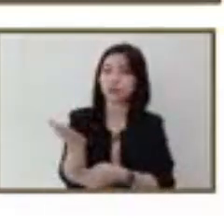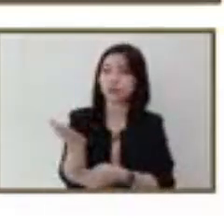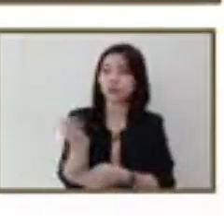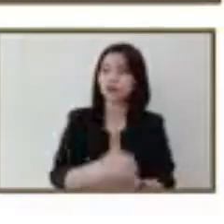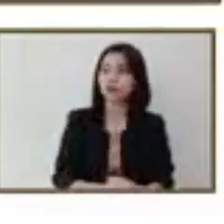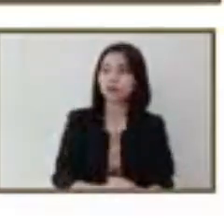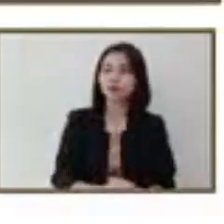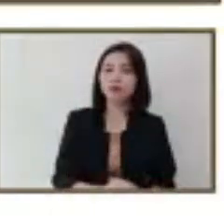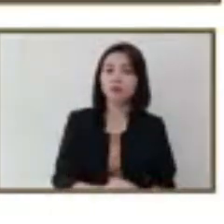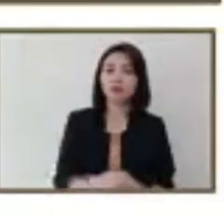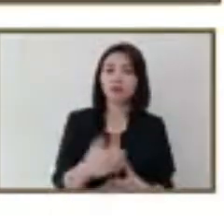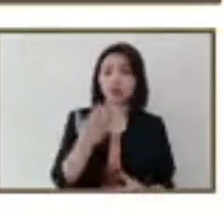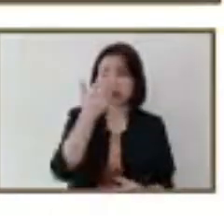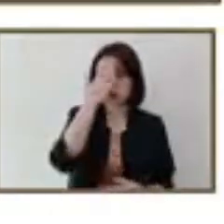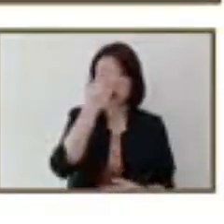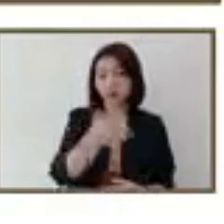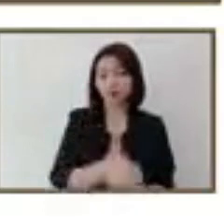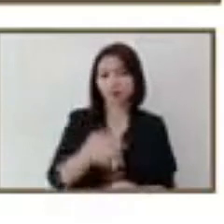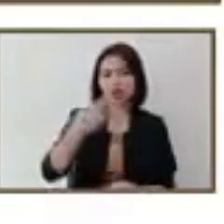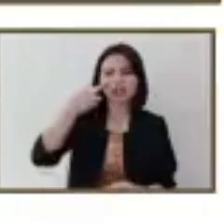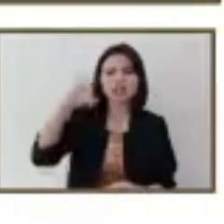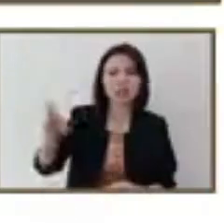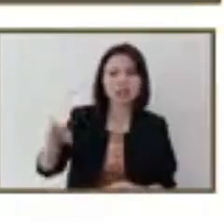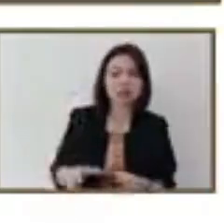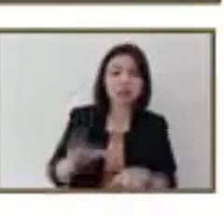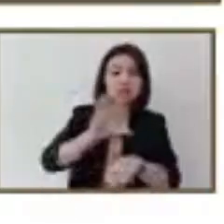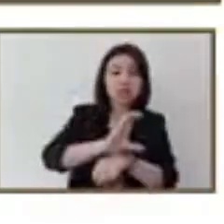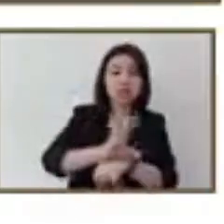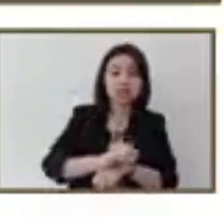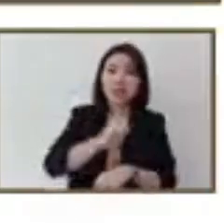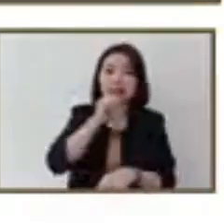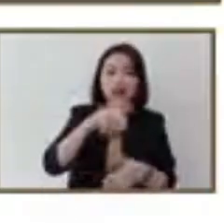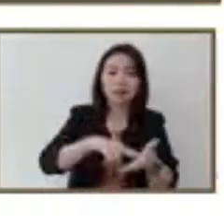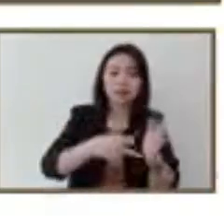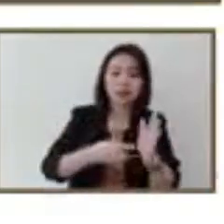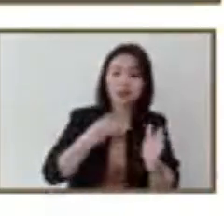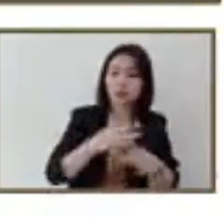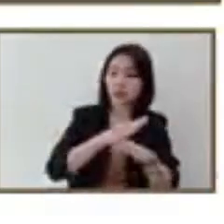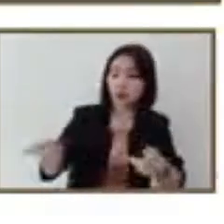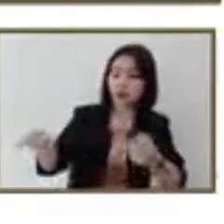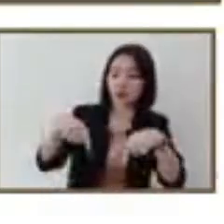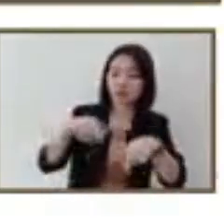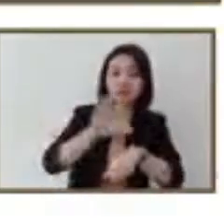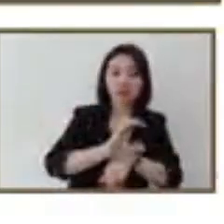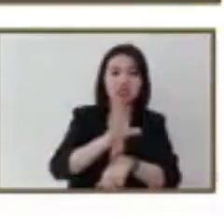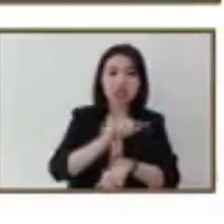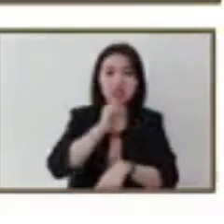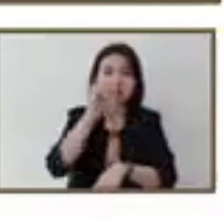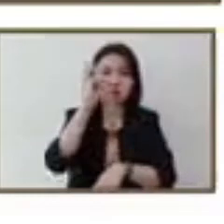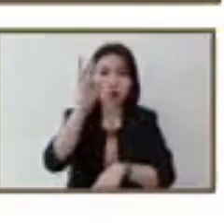You know, missing the church, it doesn't mean that you're not coming to church. And you're not attending the